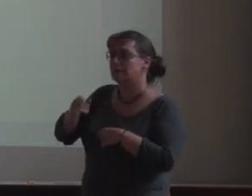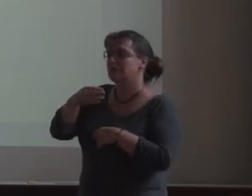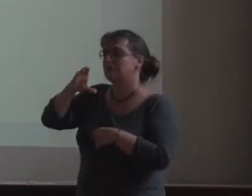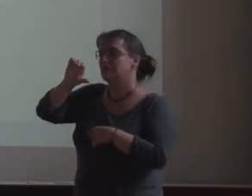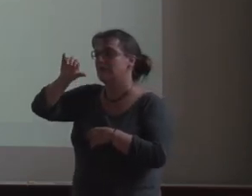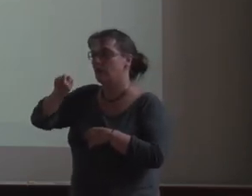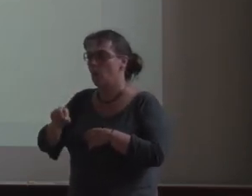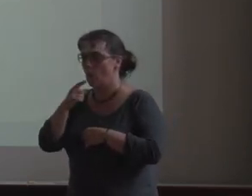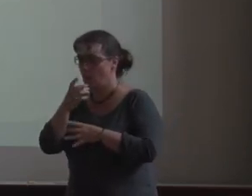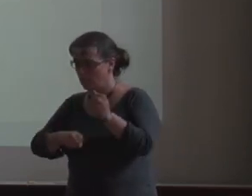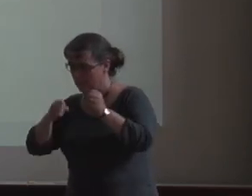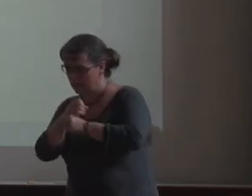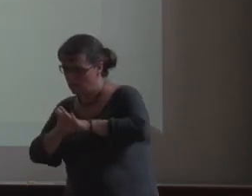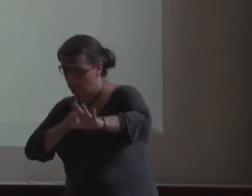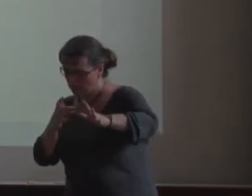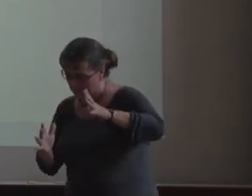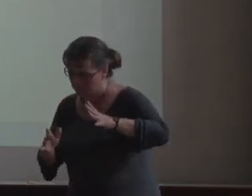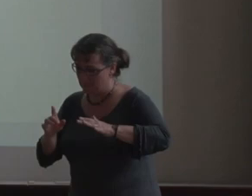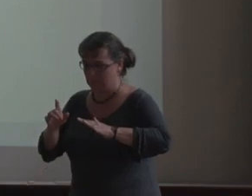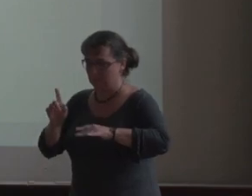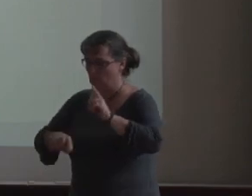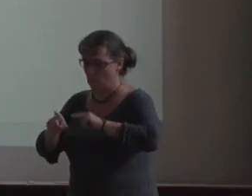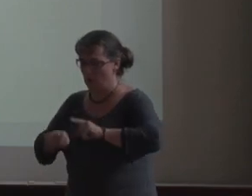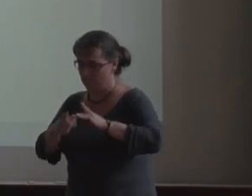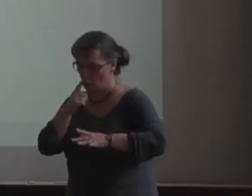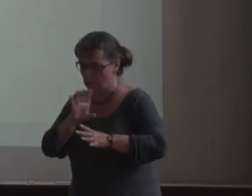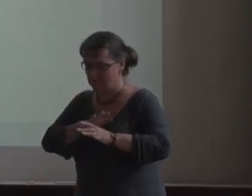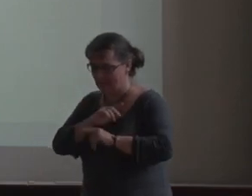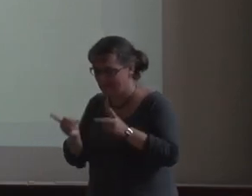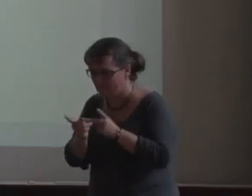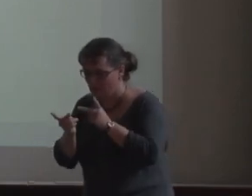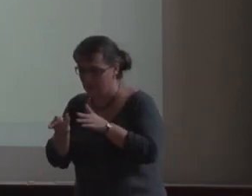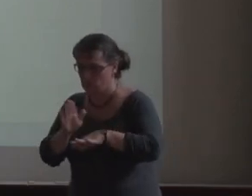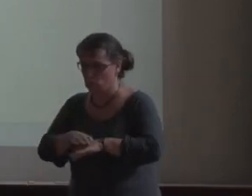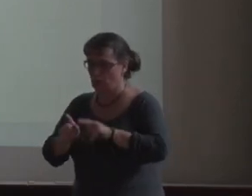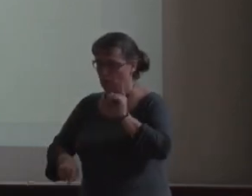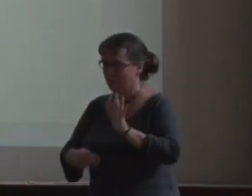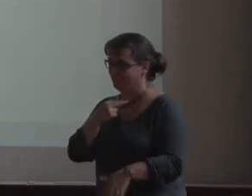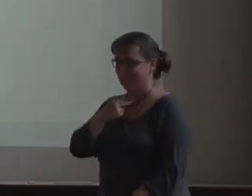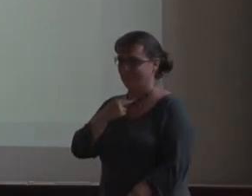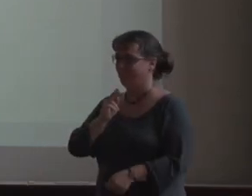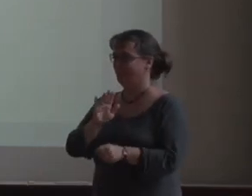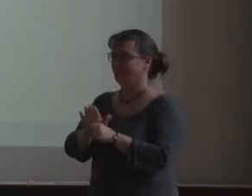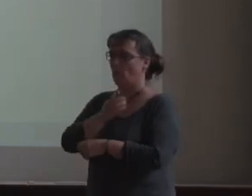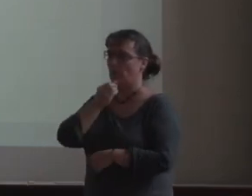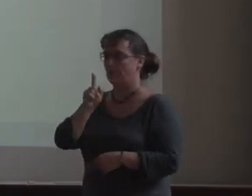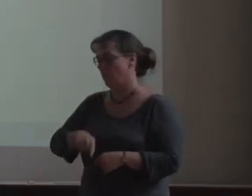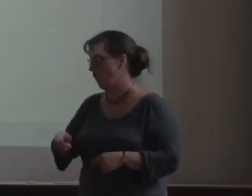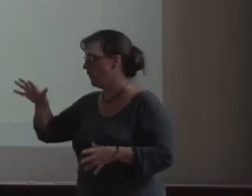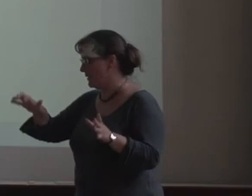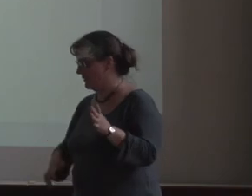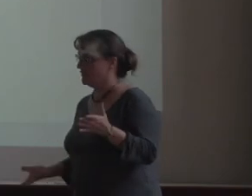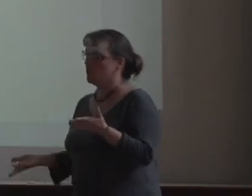en fait, assez rapidement, il faut revenir à la version complète. C'est ça la solution pérenne.